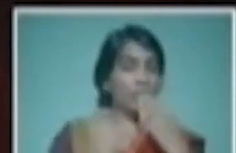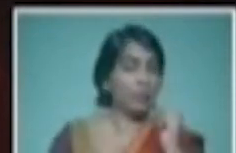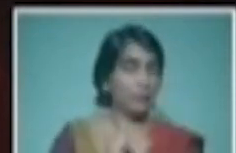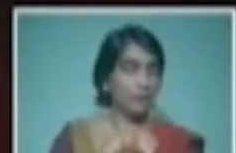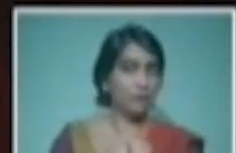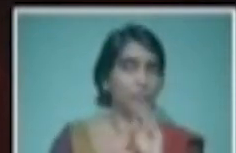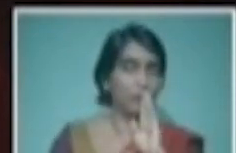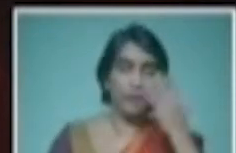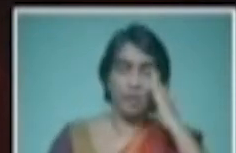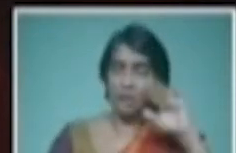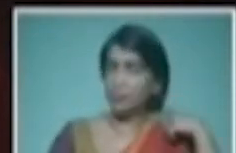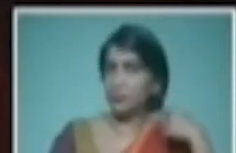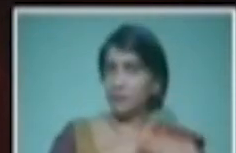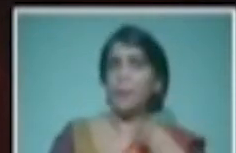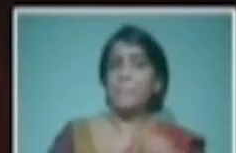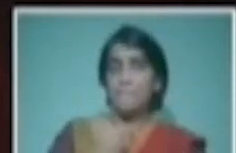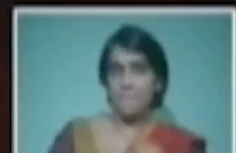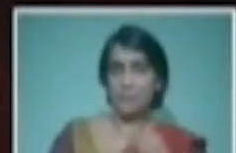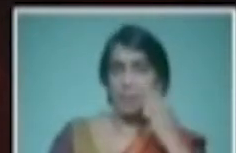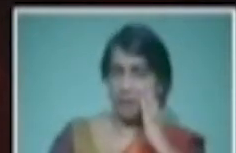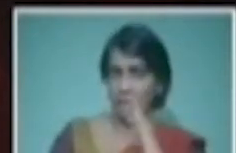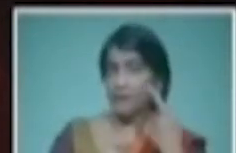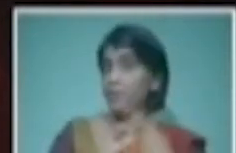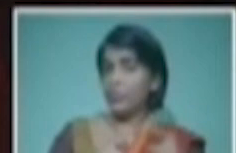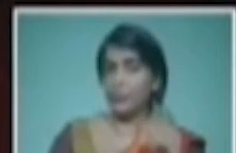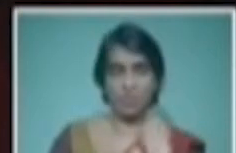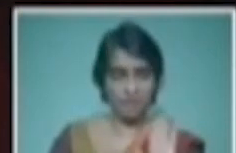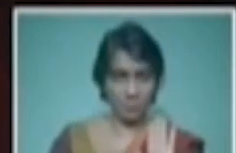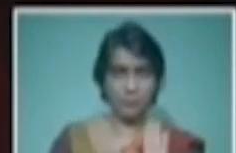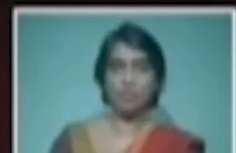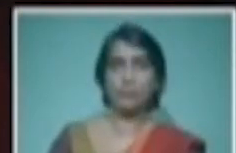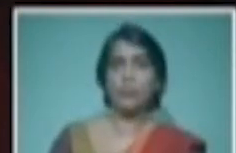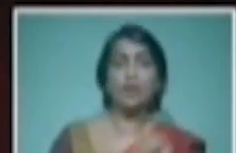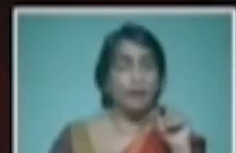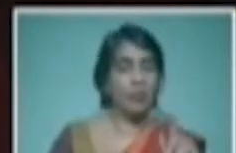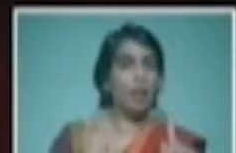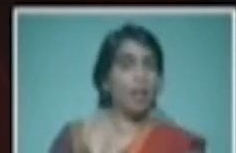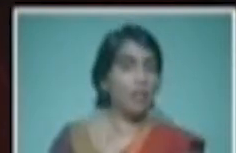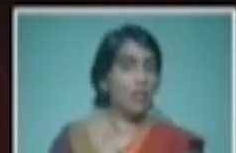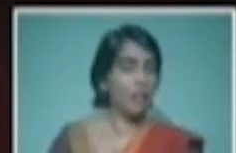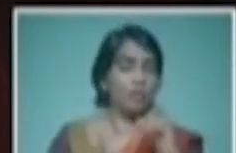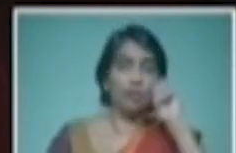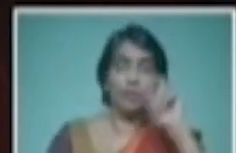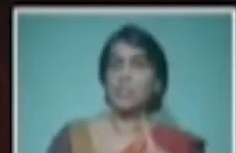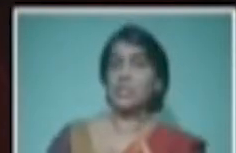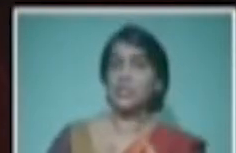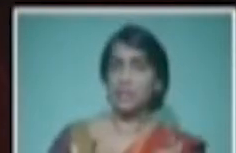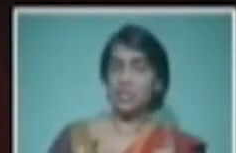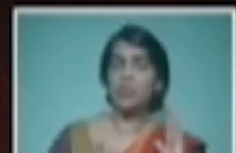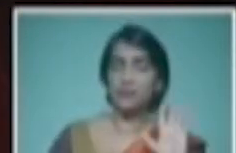හස්තකර්මාන්තයනු සම්ප්‍රදායිකව පැවතෙන ව්‍යාපාරික සම්ප්‍රදායක් පමණක්ම නොවන අතර එය ලක්ෂ ගණනකගේ ජීවනෝපායද